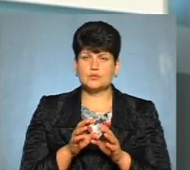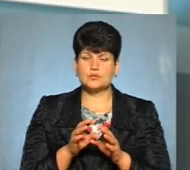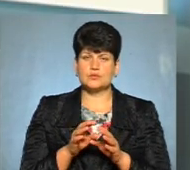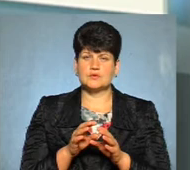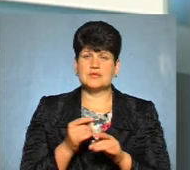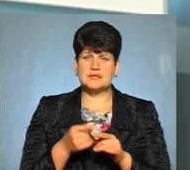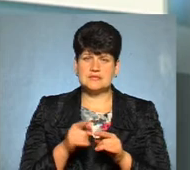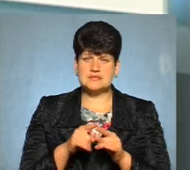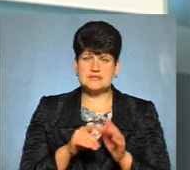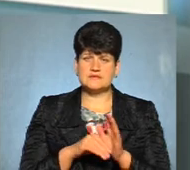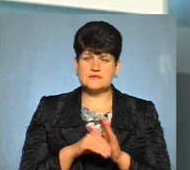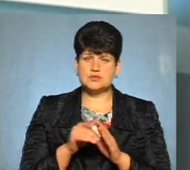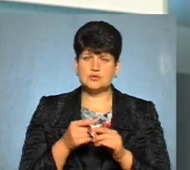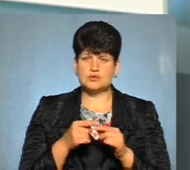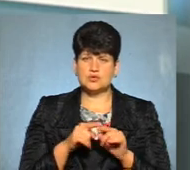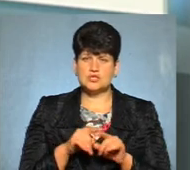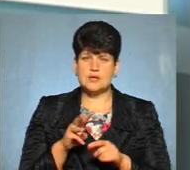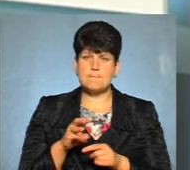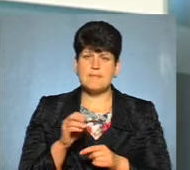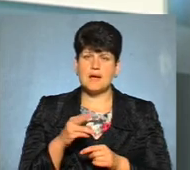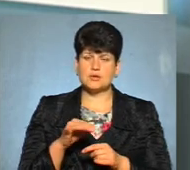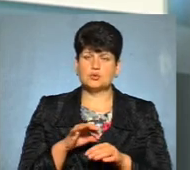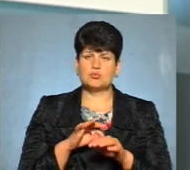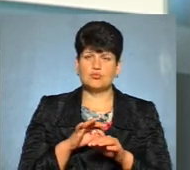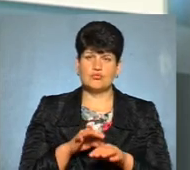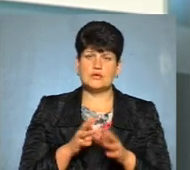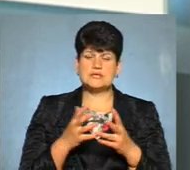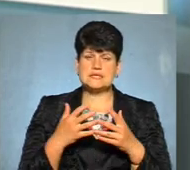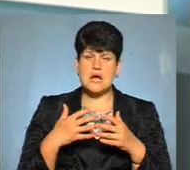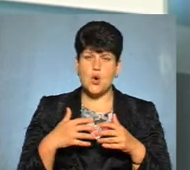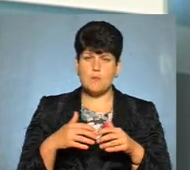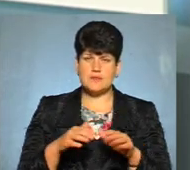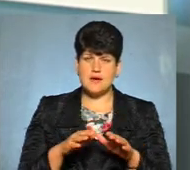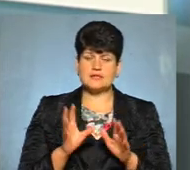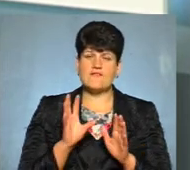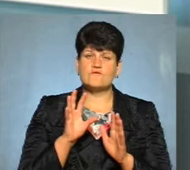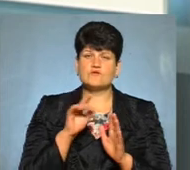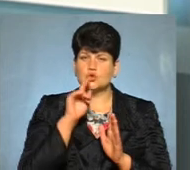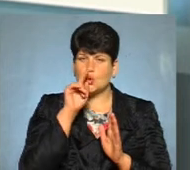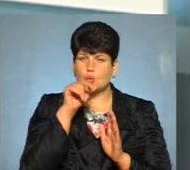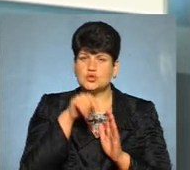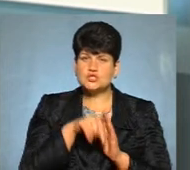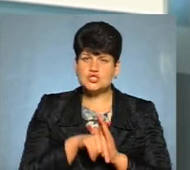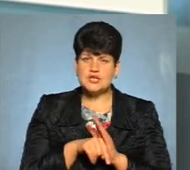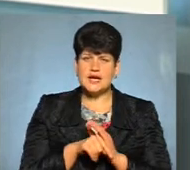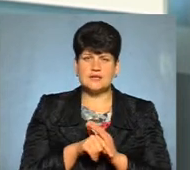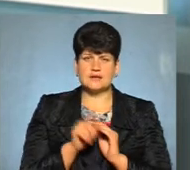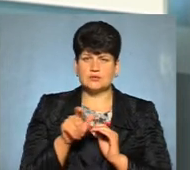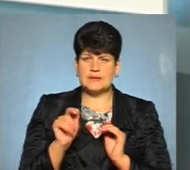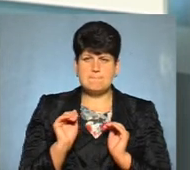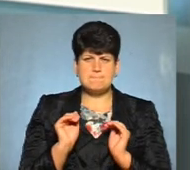Це високотехнологічний метод, здійснюється на обладнанні. Втручання фахівців мінімальне.